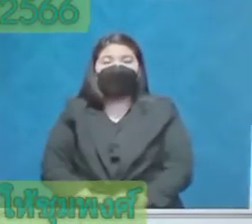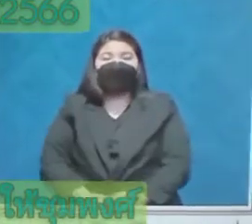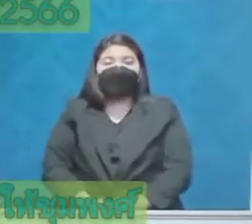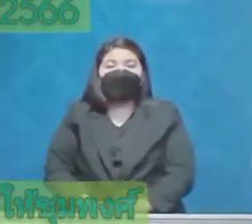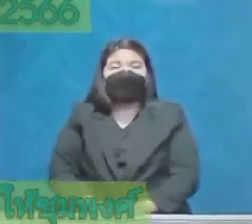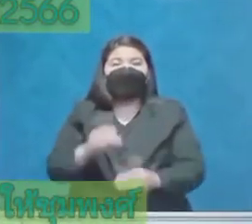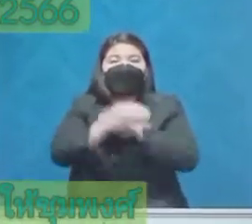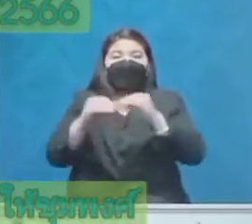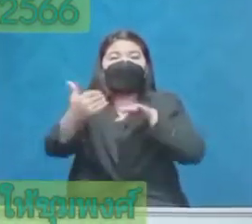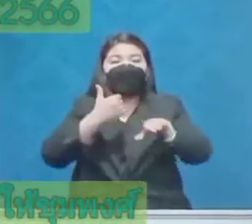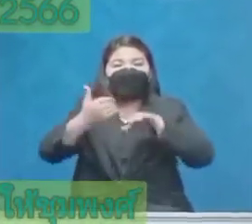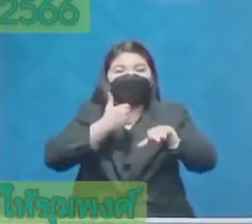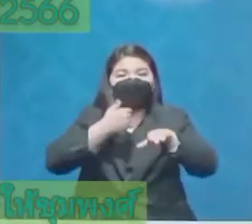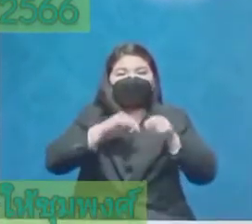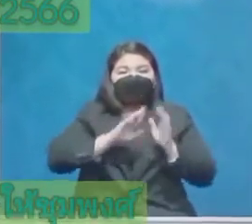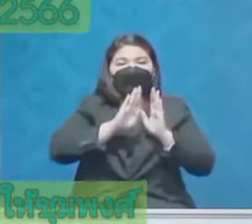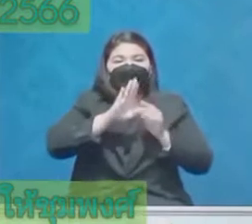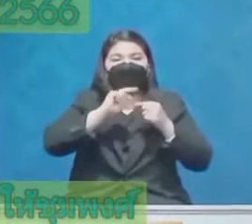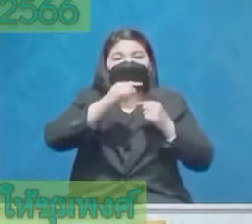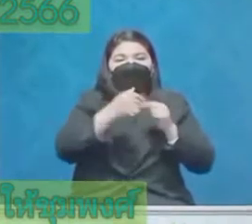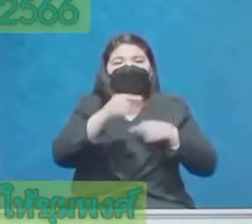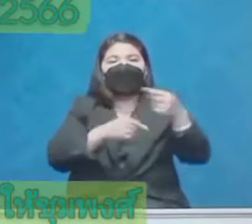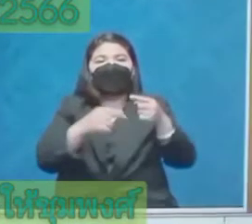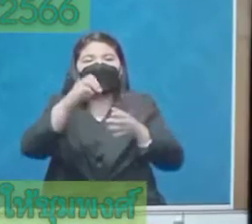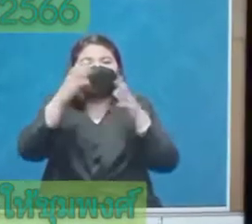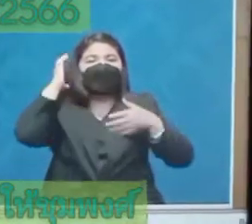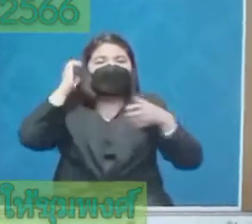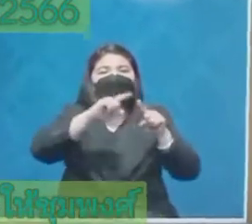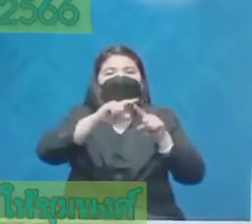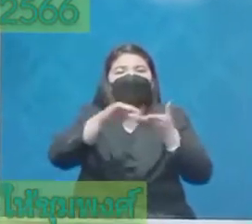ครงการก่อสร้างทางหลวงพิเศษระหว่างเมืองสายบางปะอินสระบุรีนครราชสีมาก็มีวงเงินขาดไปจำนวน